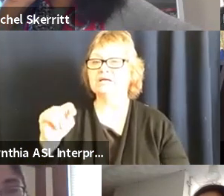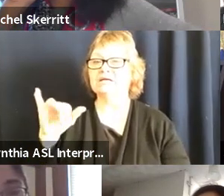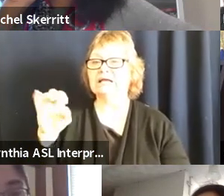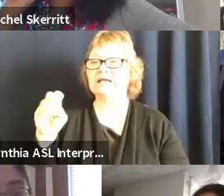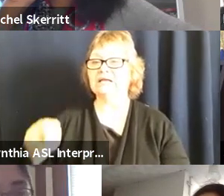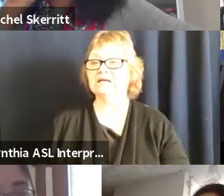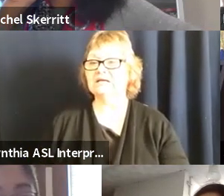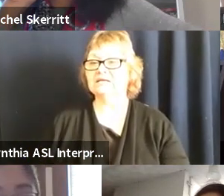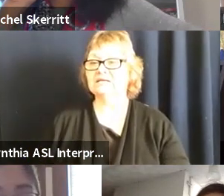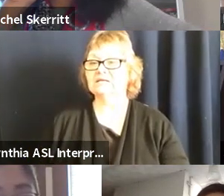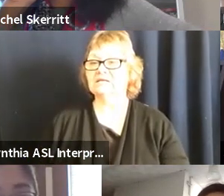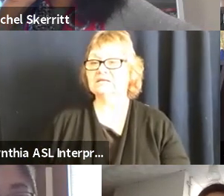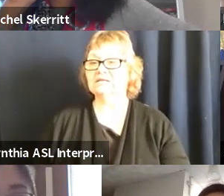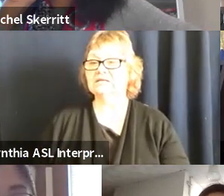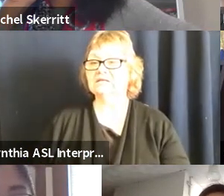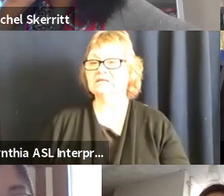第一个发言人是 Yuan Wen.